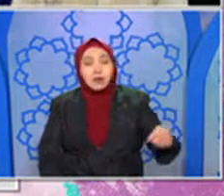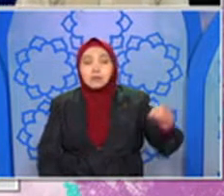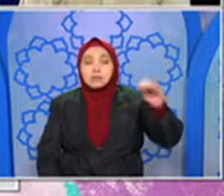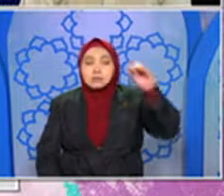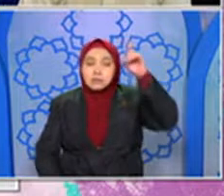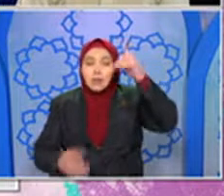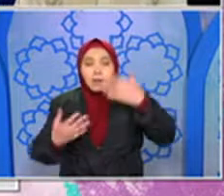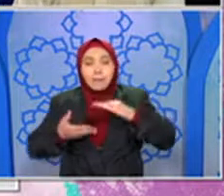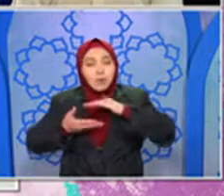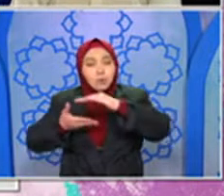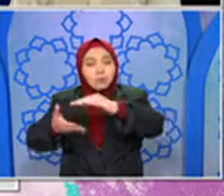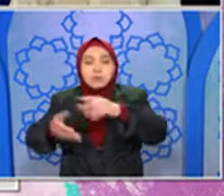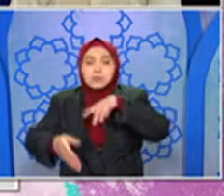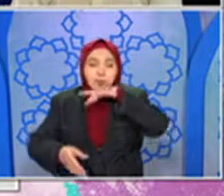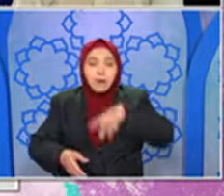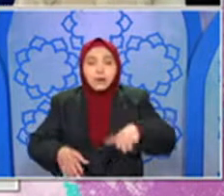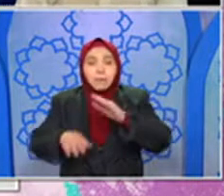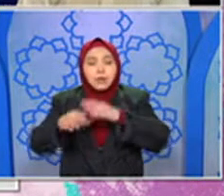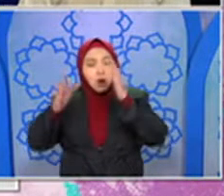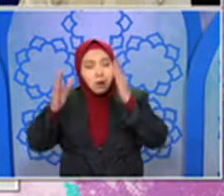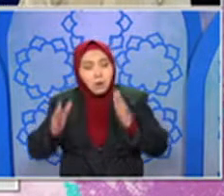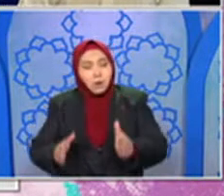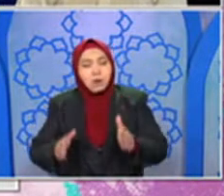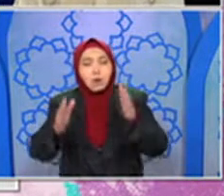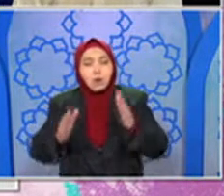وَآخَرِينَ مِنْهُمْ